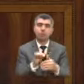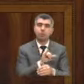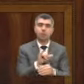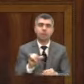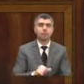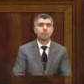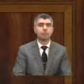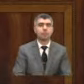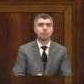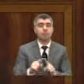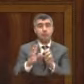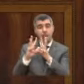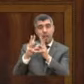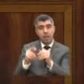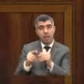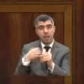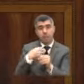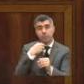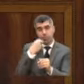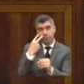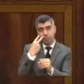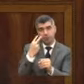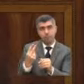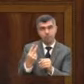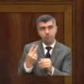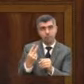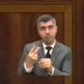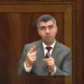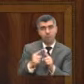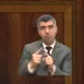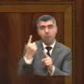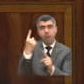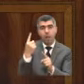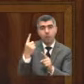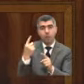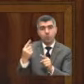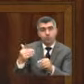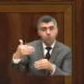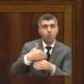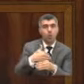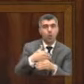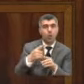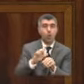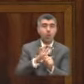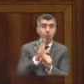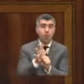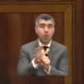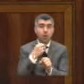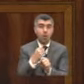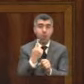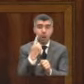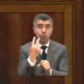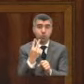شفنا الارقام وهذاك لو فاريون اللي دخل المغرب ودخل يعني بكثره، ماشي واحد ماشي